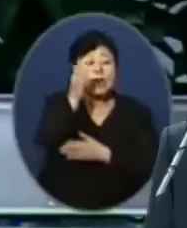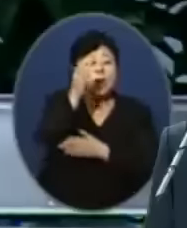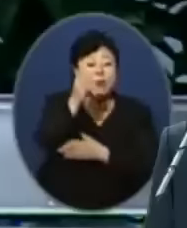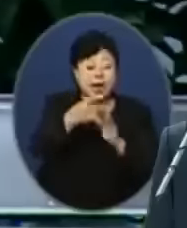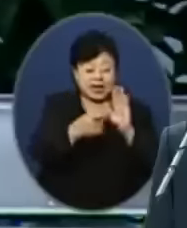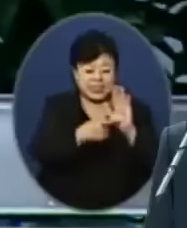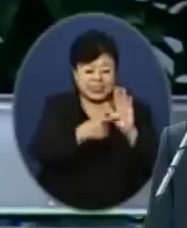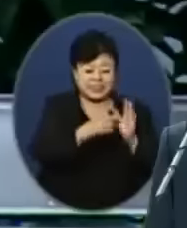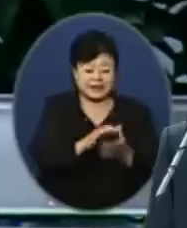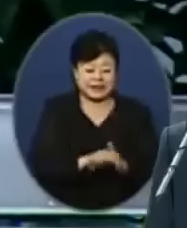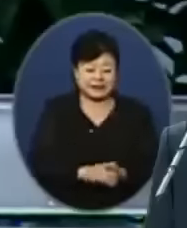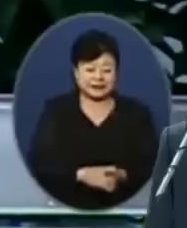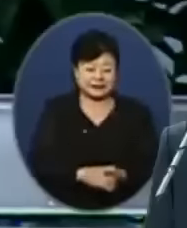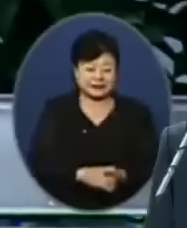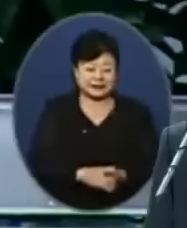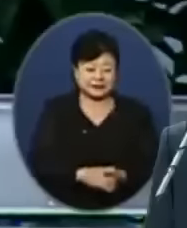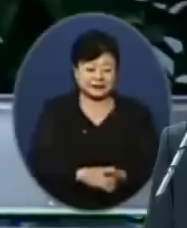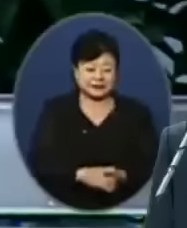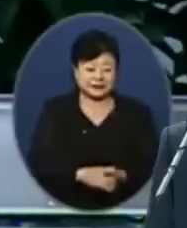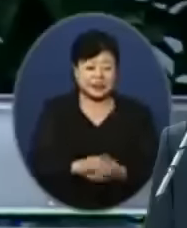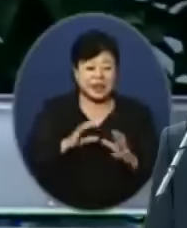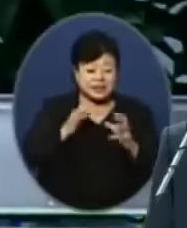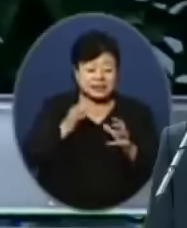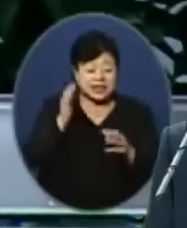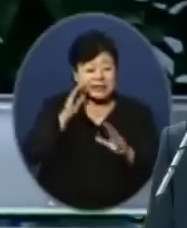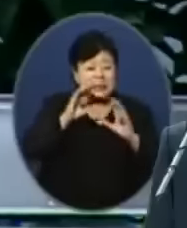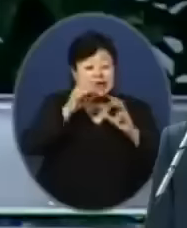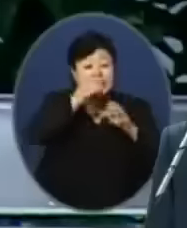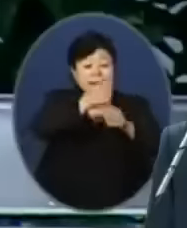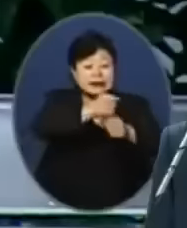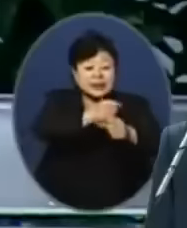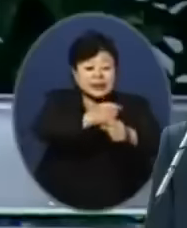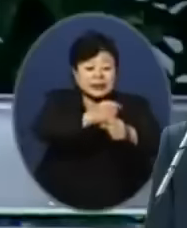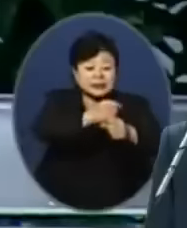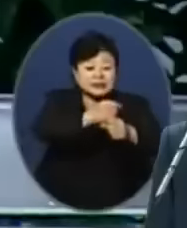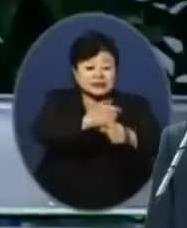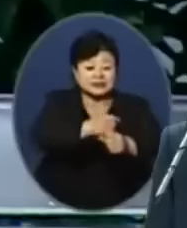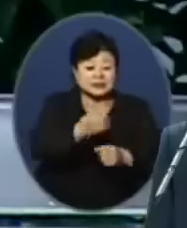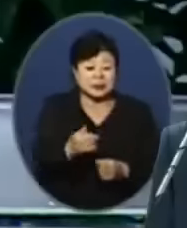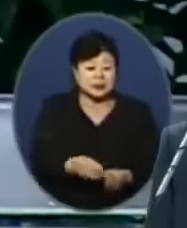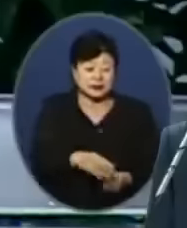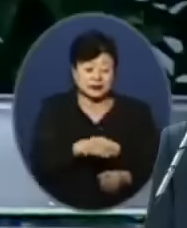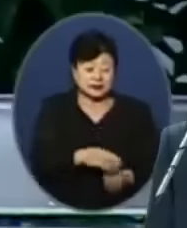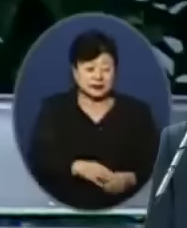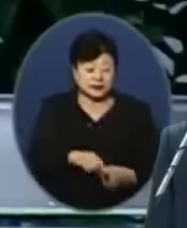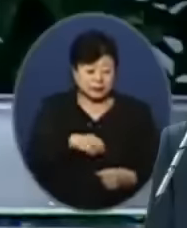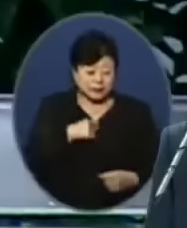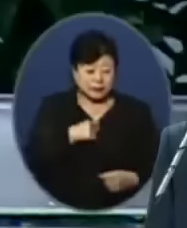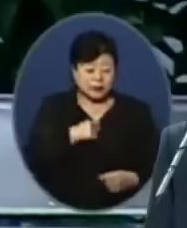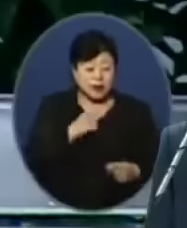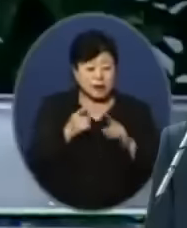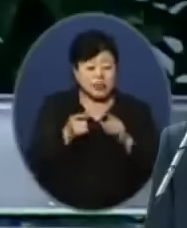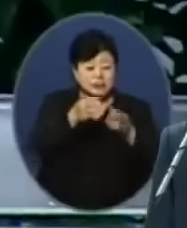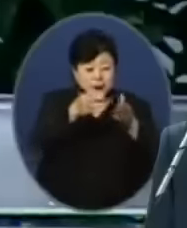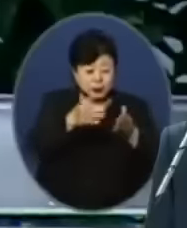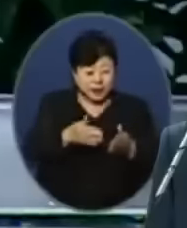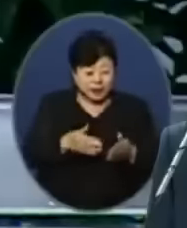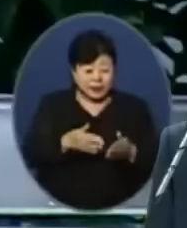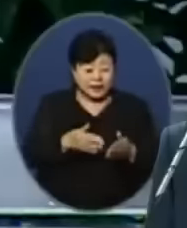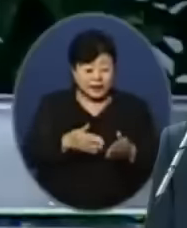수 있는 것입니다. 그 세상의 천국을 만드는 것은 여러분 바로 말씀을